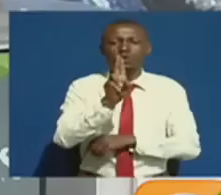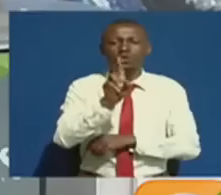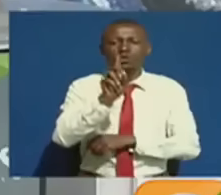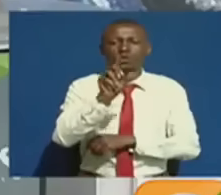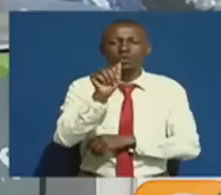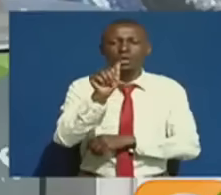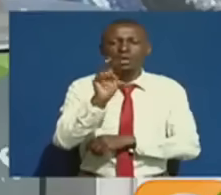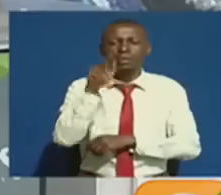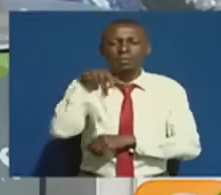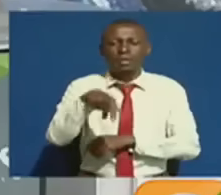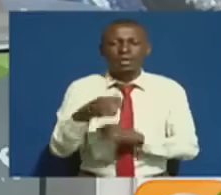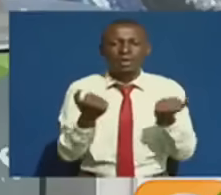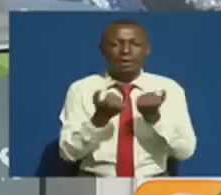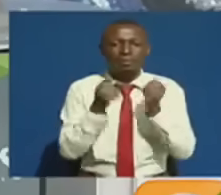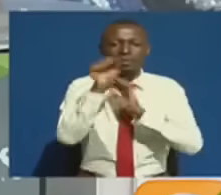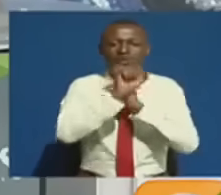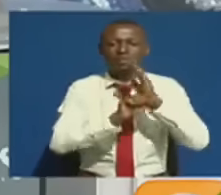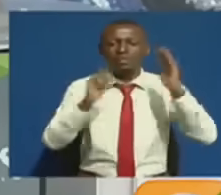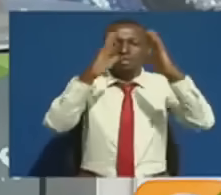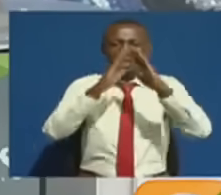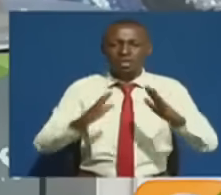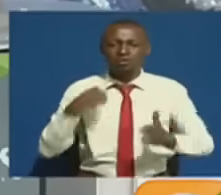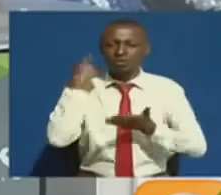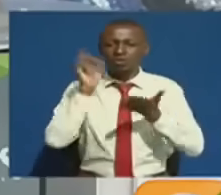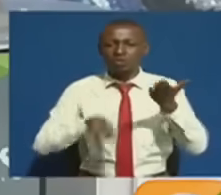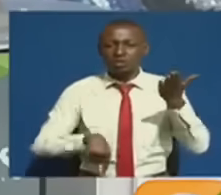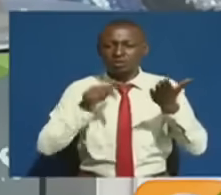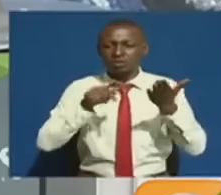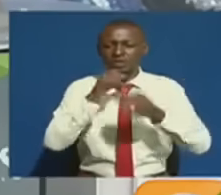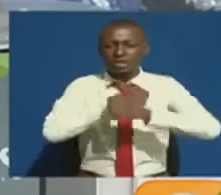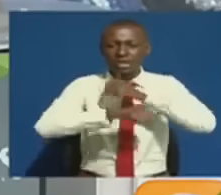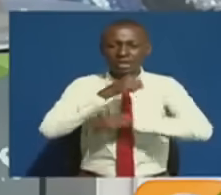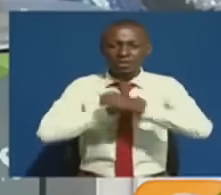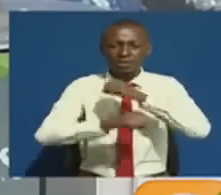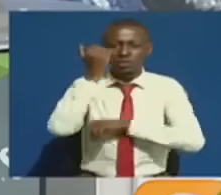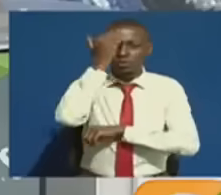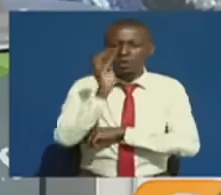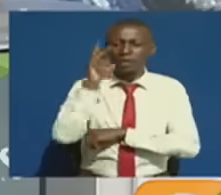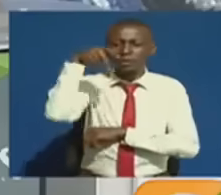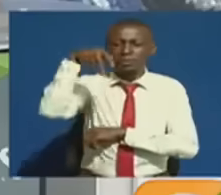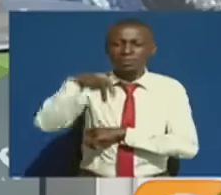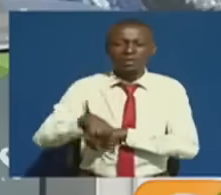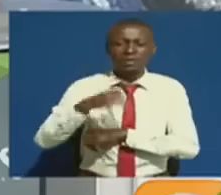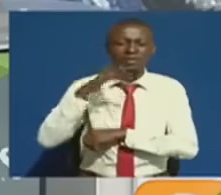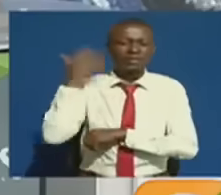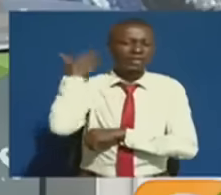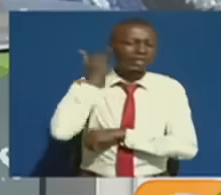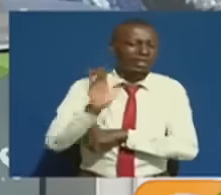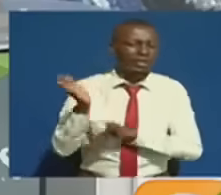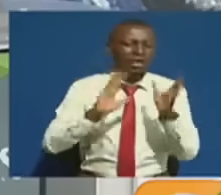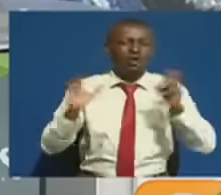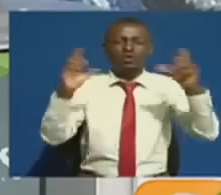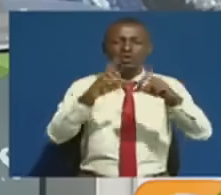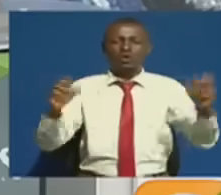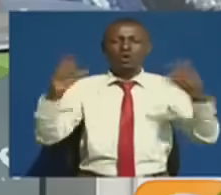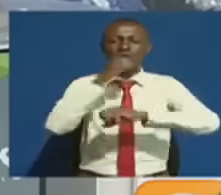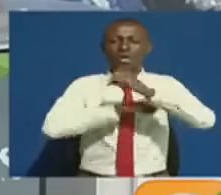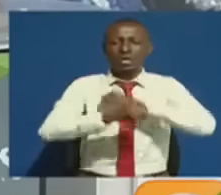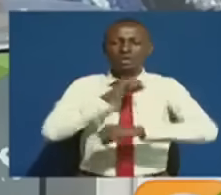utakaofanyika ikulu ya Nairobi. Hatua hii ikitajwa kutokana na kile anachosema ni wabunge kuchukizwa na semi na mienendo ya naibu